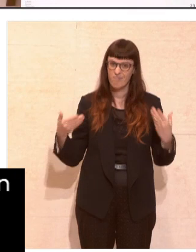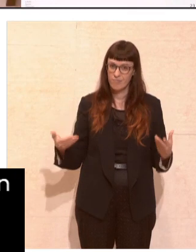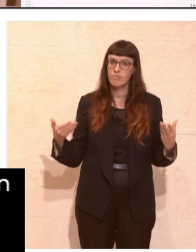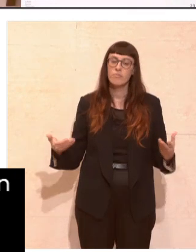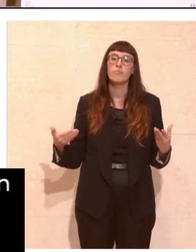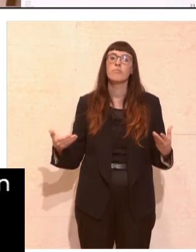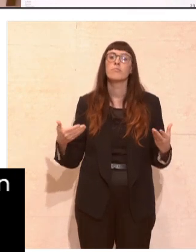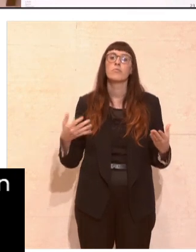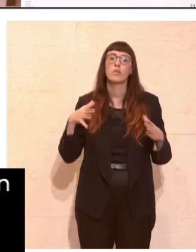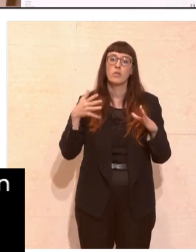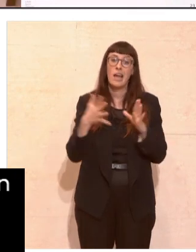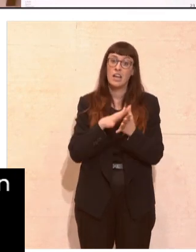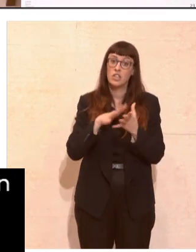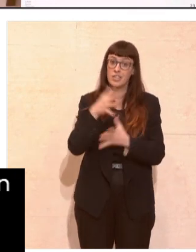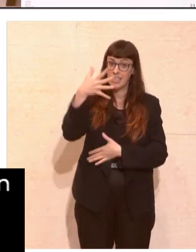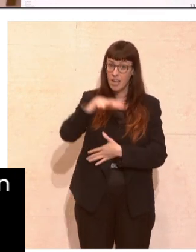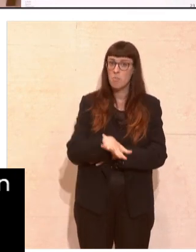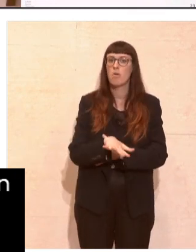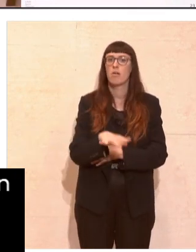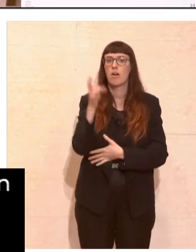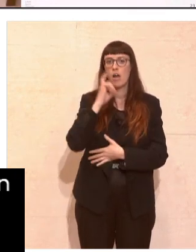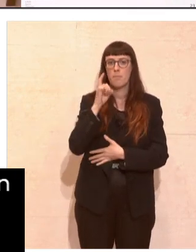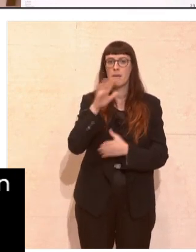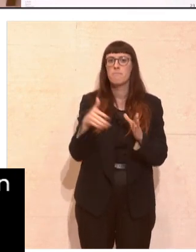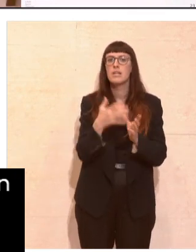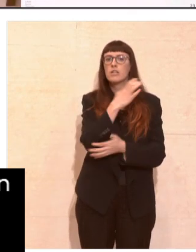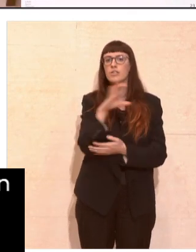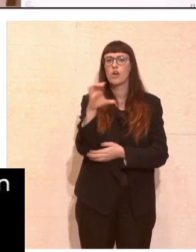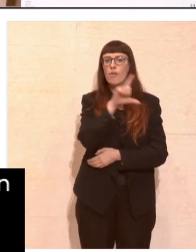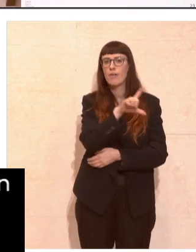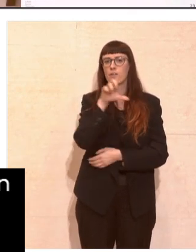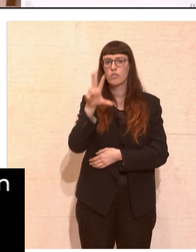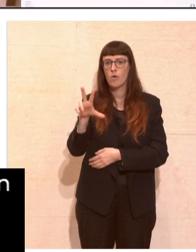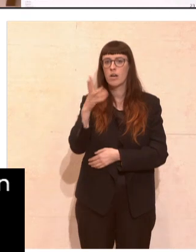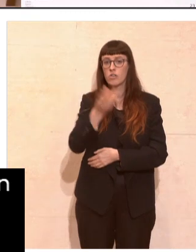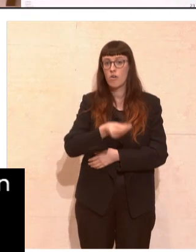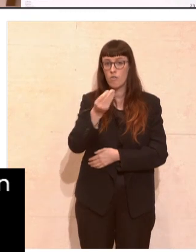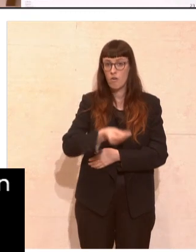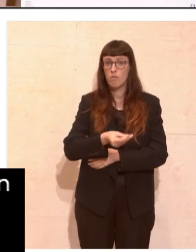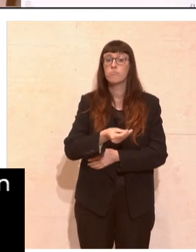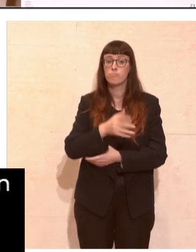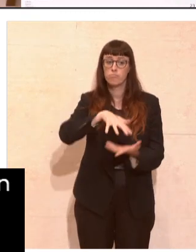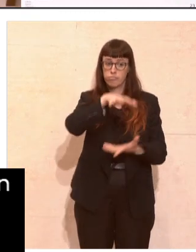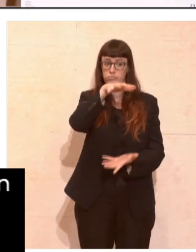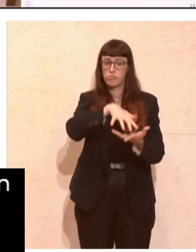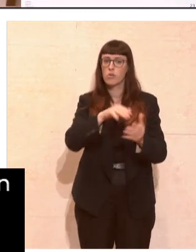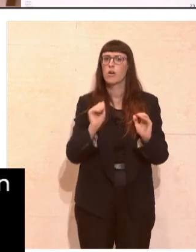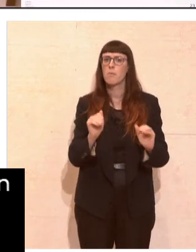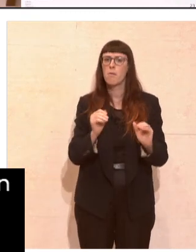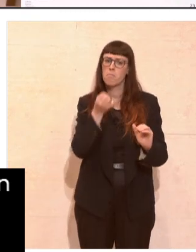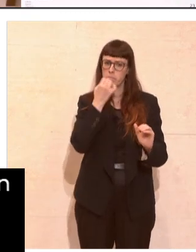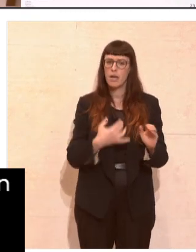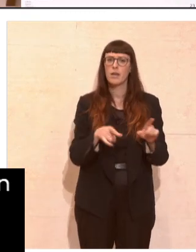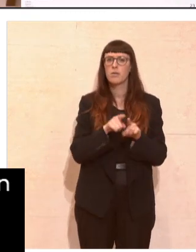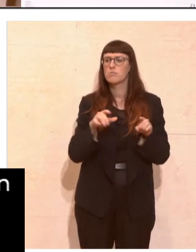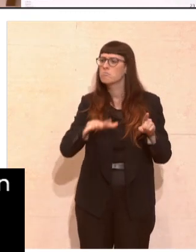était constitué à peu près de 2223 enfants. Et le bonheur de cet échantillon-là, c'est qu'il est représentatif. Donc, on a